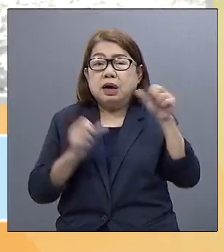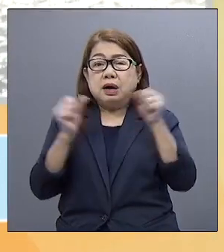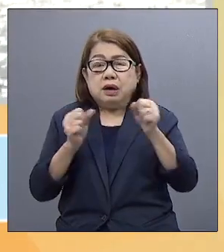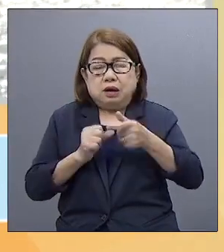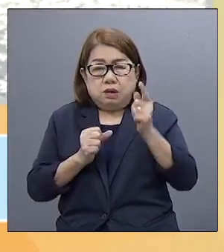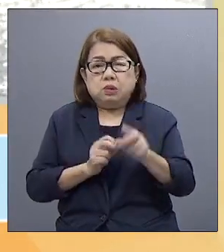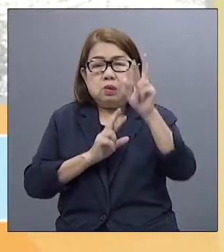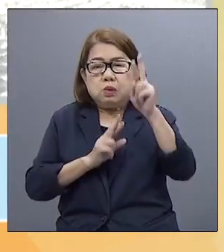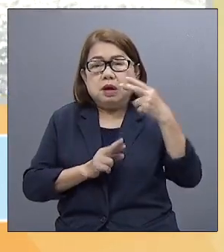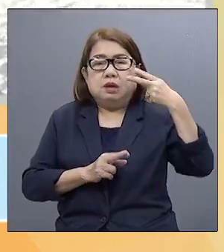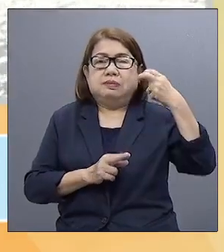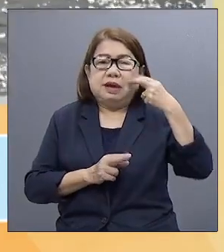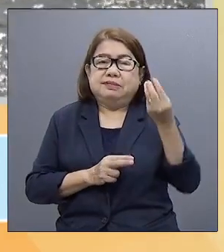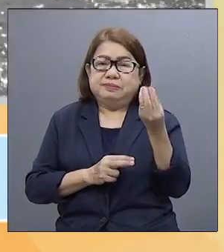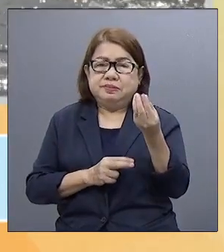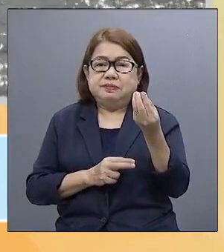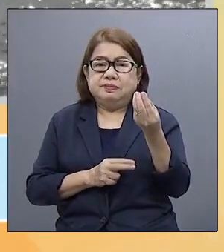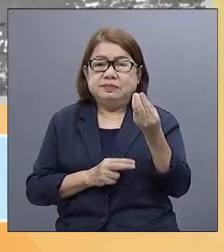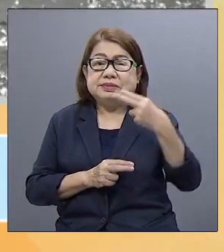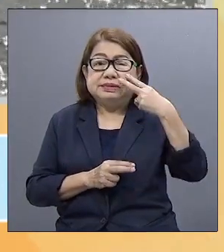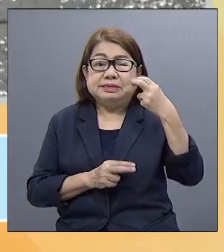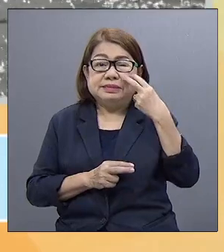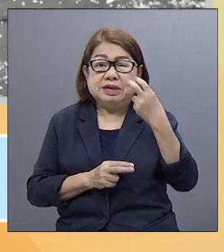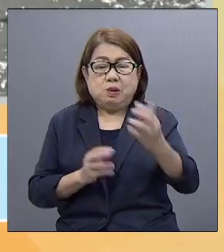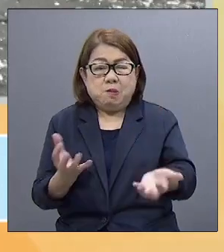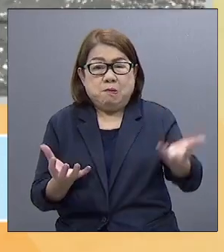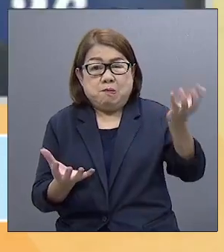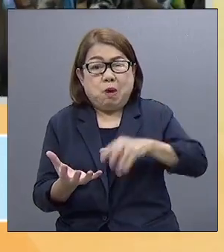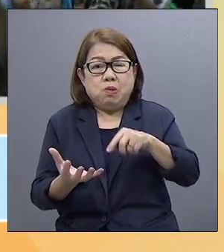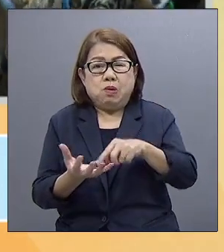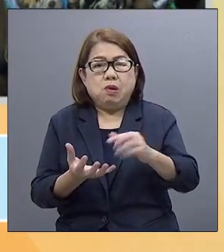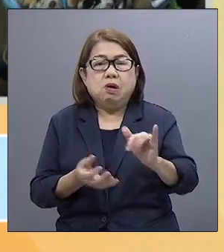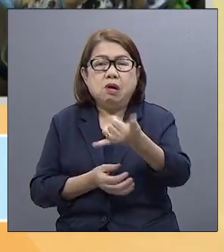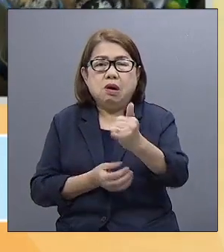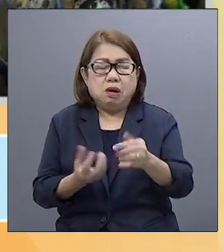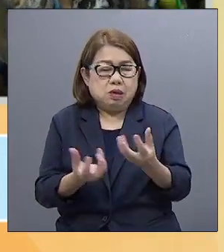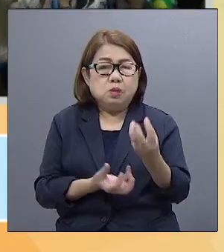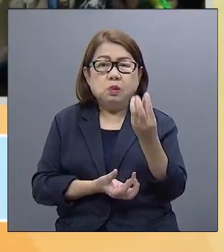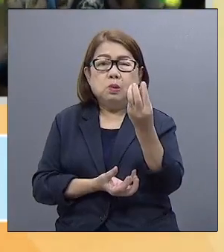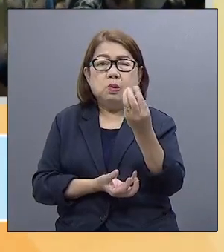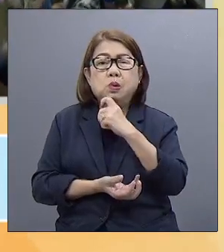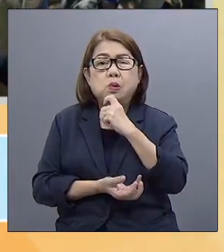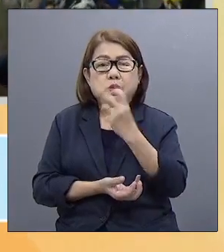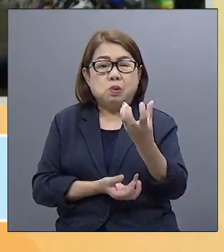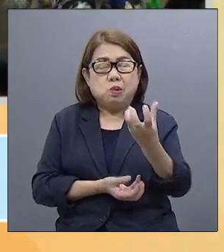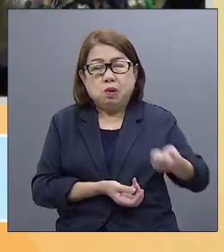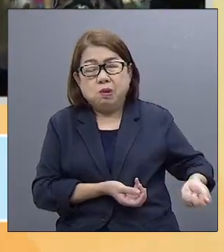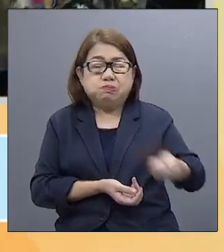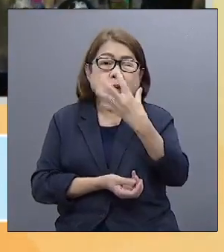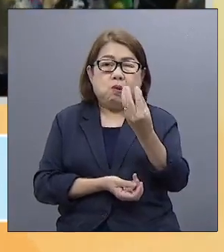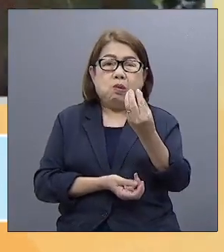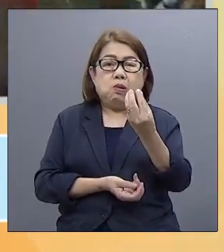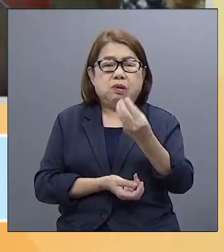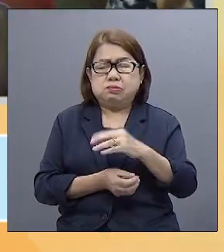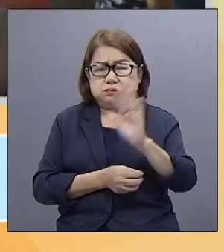เย็นก็คือระวังน้ำแข็งน้ำแข็งมือ ค่ะ บางทีมันอาจจะมาทั้งแบบละลายแล้วแบบเป็นก้อนใหญ่ หรือบางทีโยนมาแล้วมาทั้งก้อน ไม่เอาน